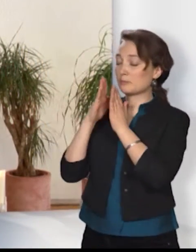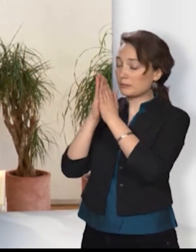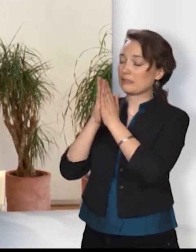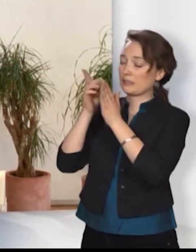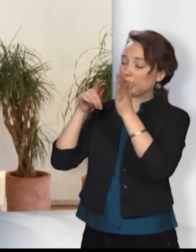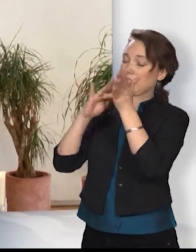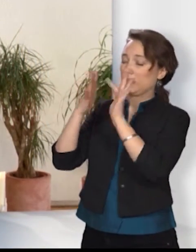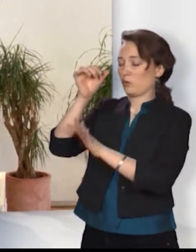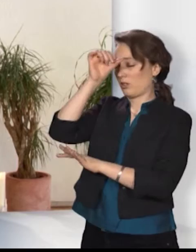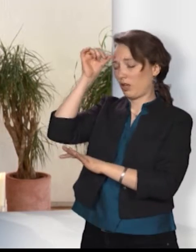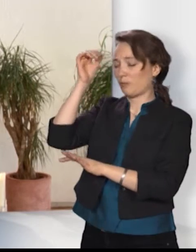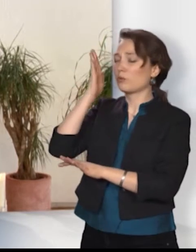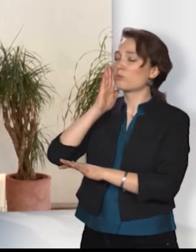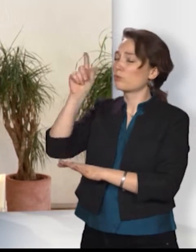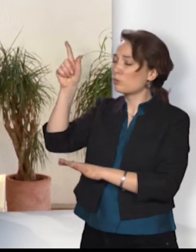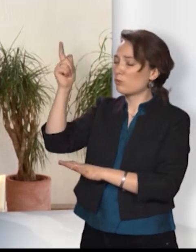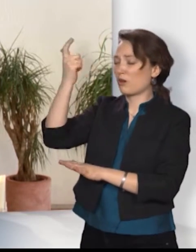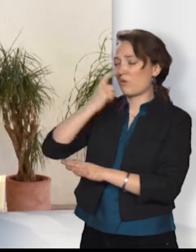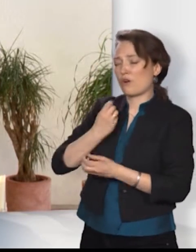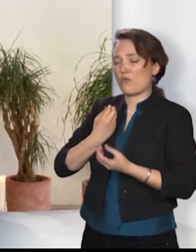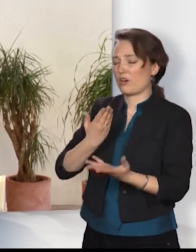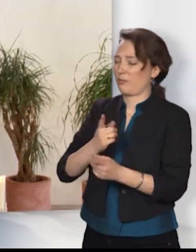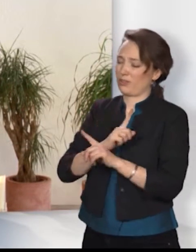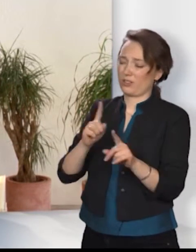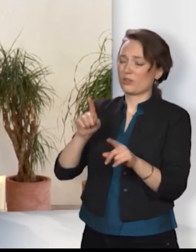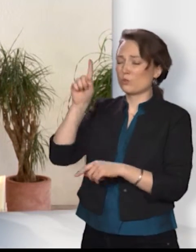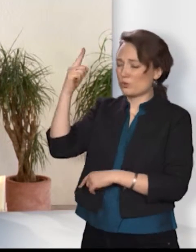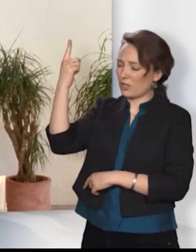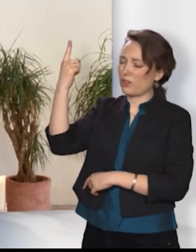uns nicht auf. Guter, heiliger Gott.